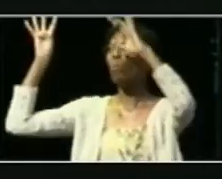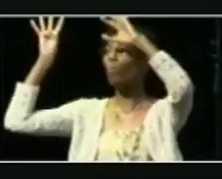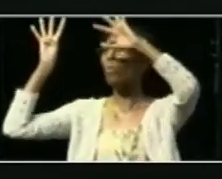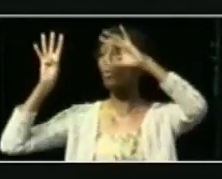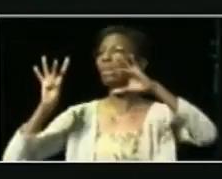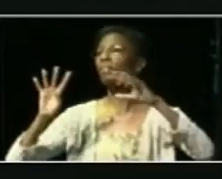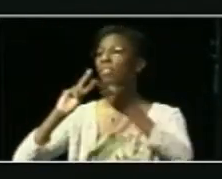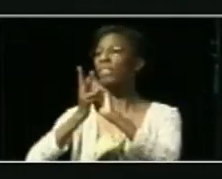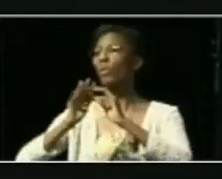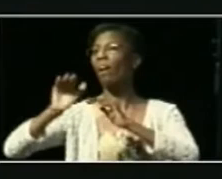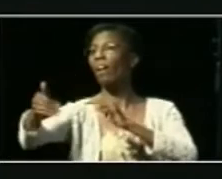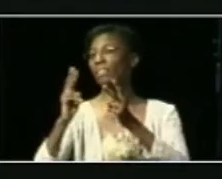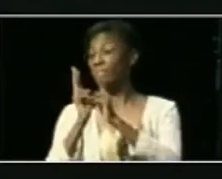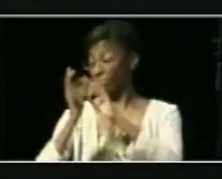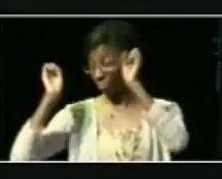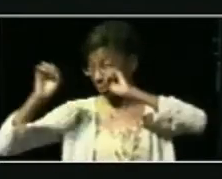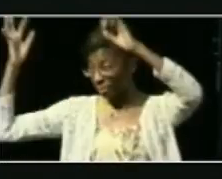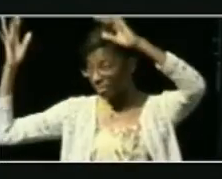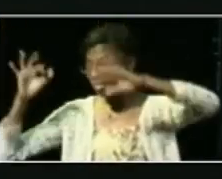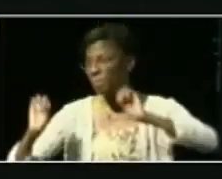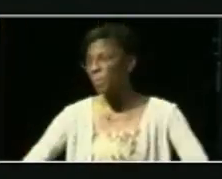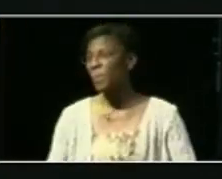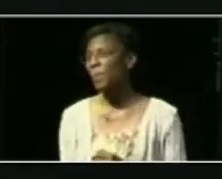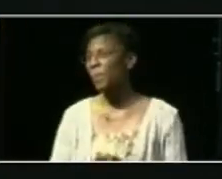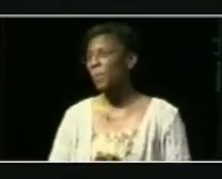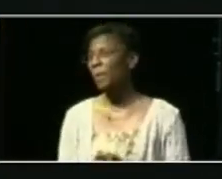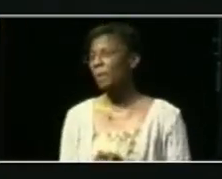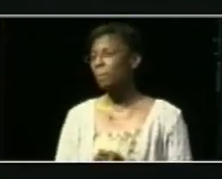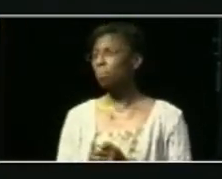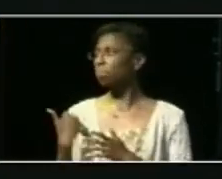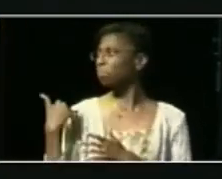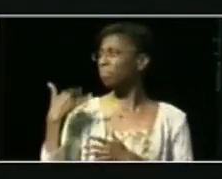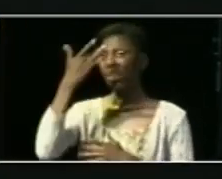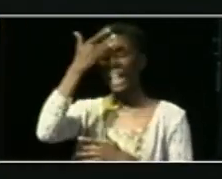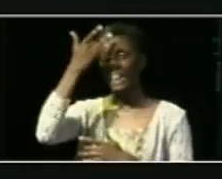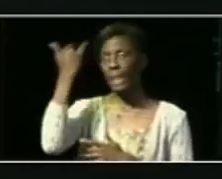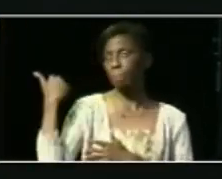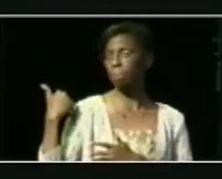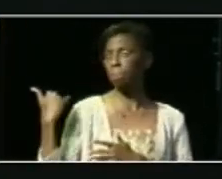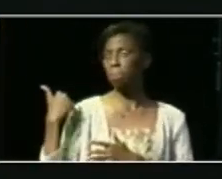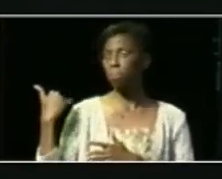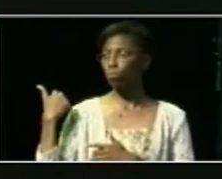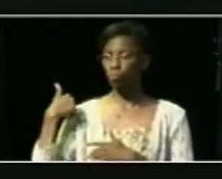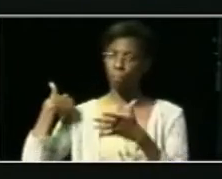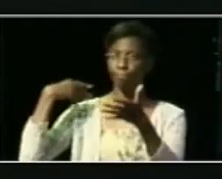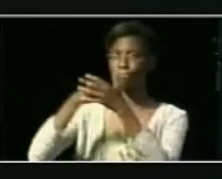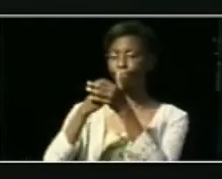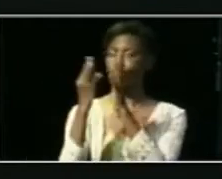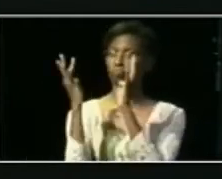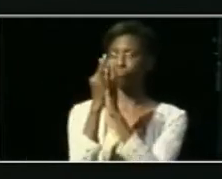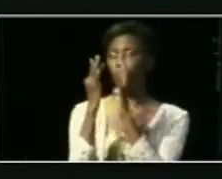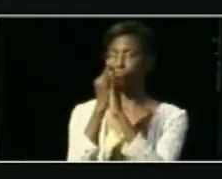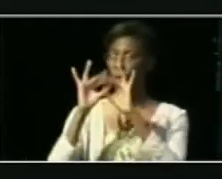nous. I was at a camp meeting last summer. L'été dernier, j'ai assisté à un camp meeting in the country of